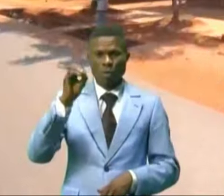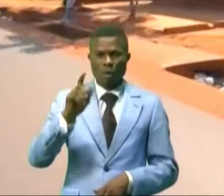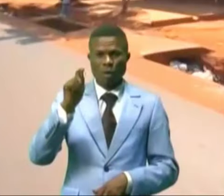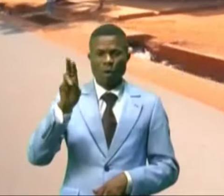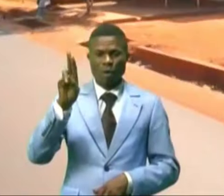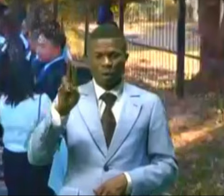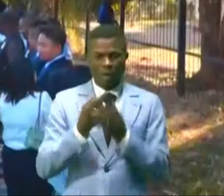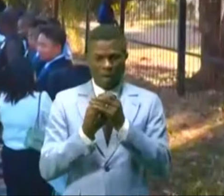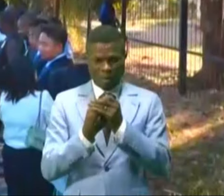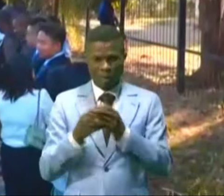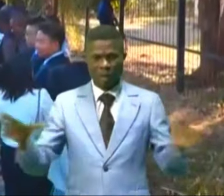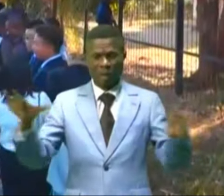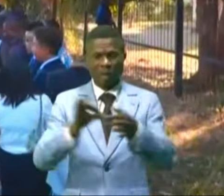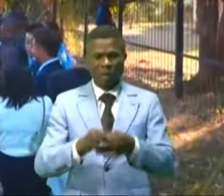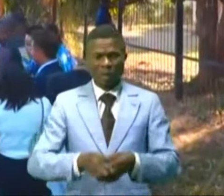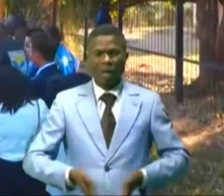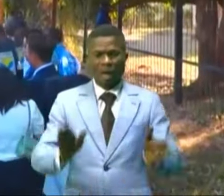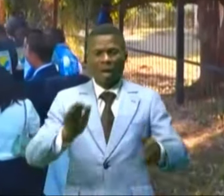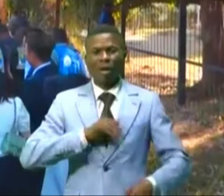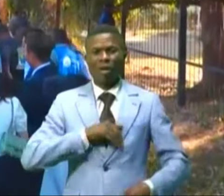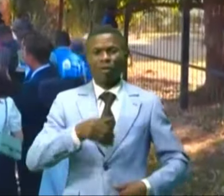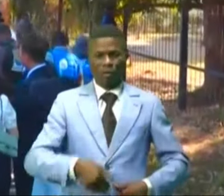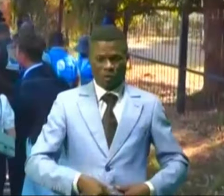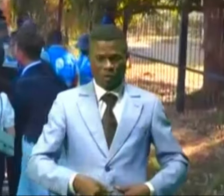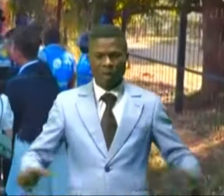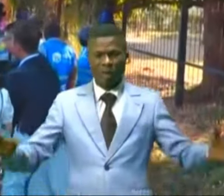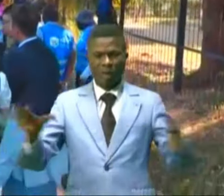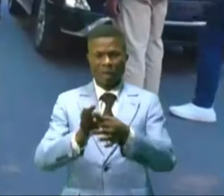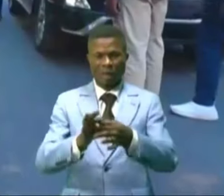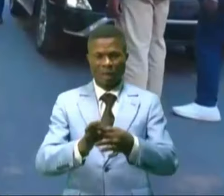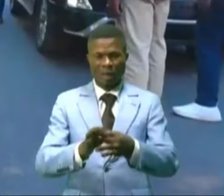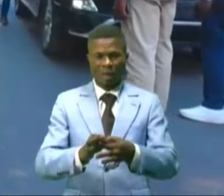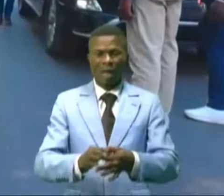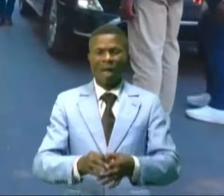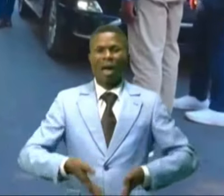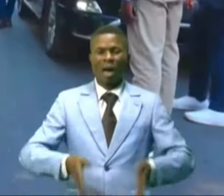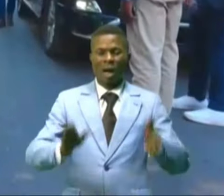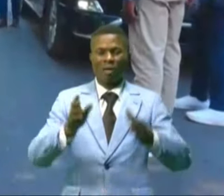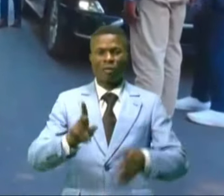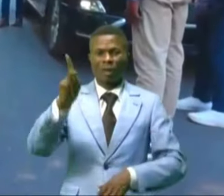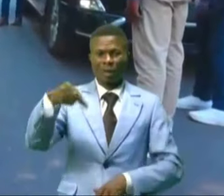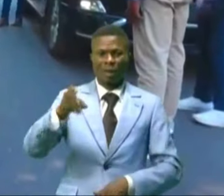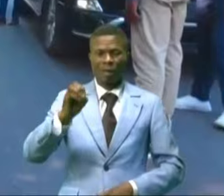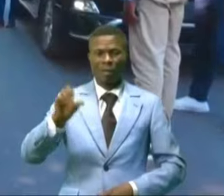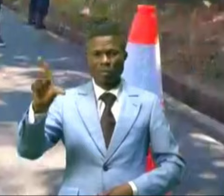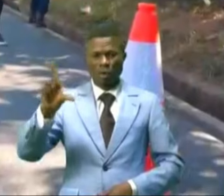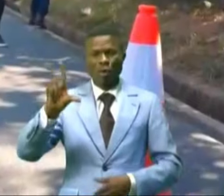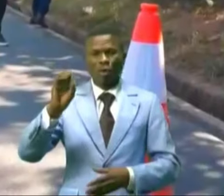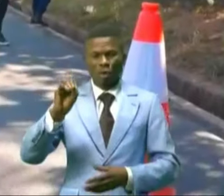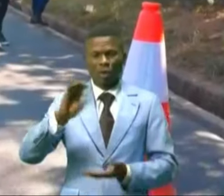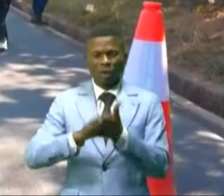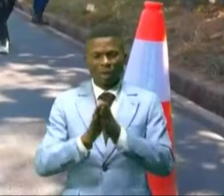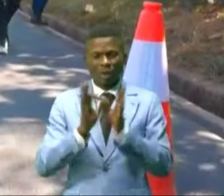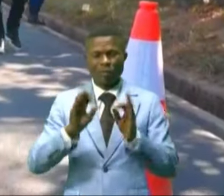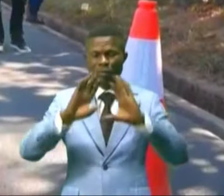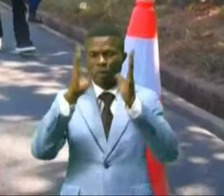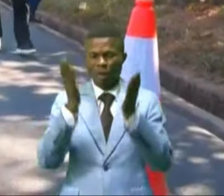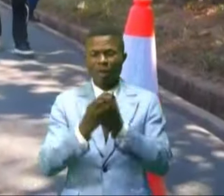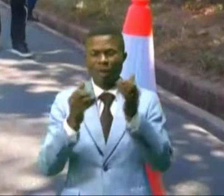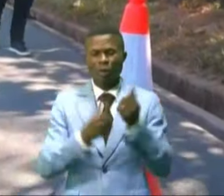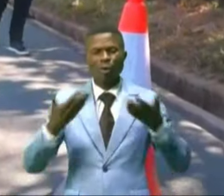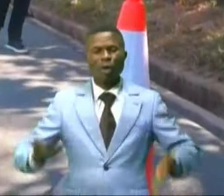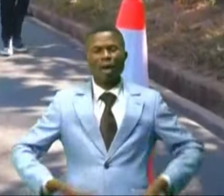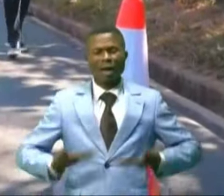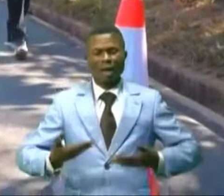bientôt relié à l'avenue Kasangoulou, qui se joint à l'avenue Mpolo, des tronçons tout neufs. Les riverains sont heureux de